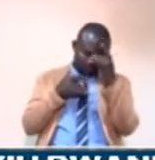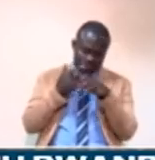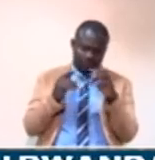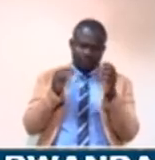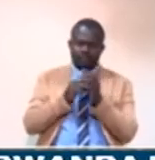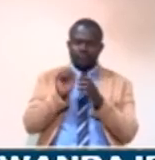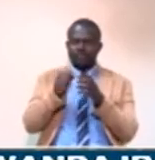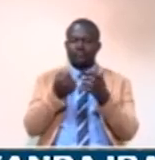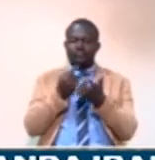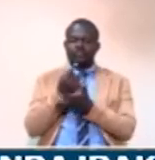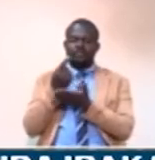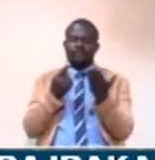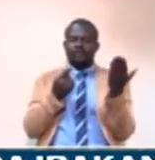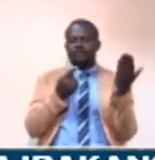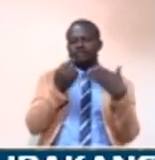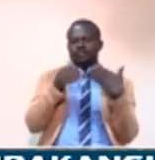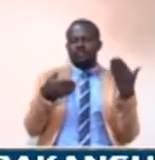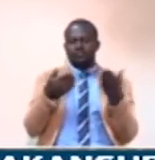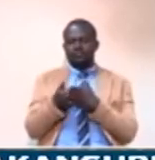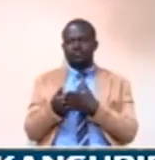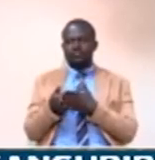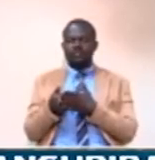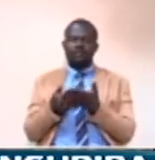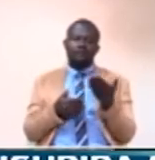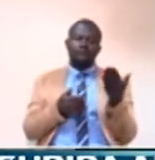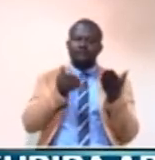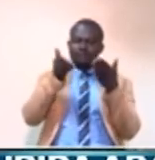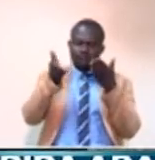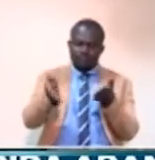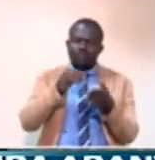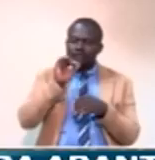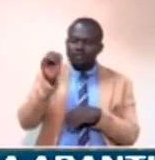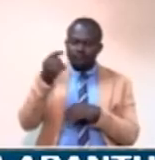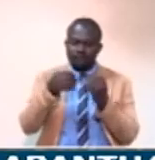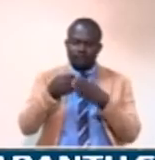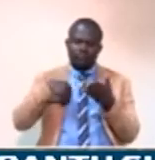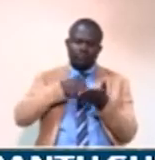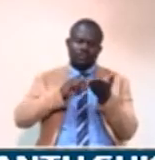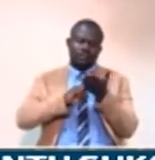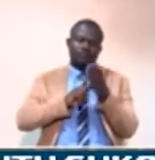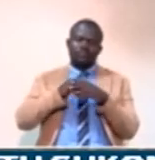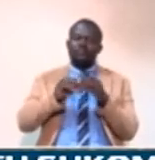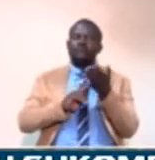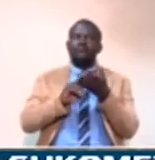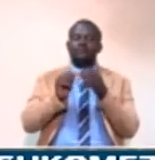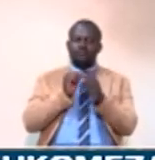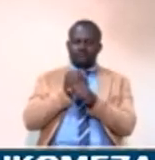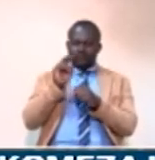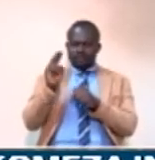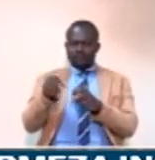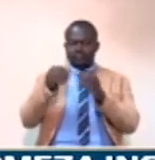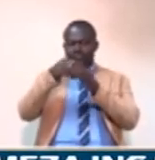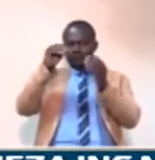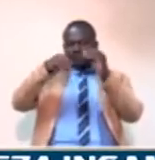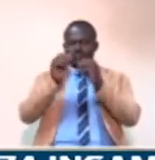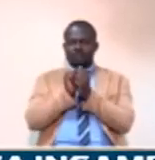Kandi igituma ingamba zihari zituma tubugabanya zirahari, si ubwambe tuzikoresheje, zisanzwe tuzikoresha umwaka hafi imyaka ibiri, byagiye bitanga